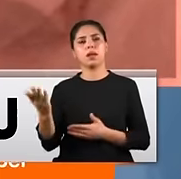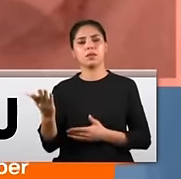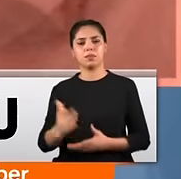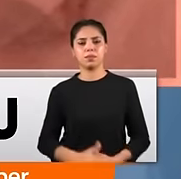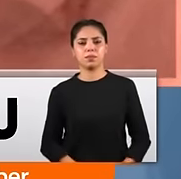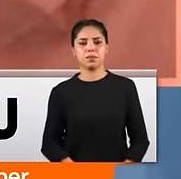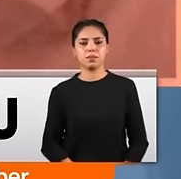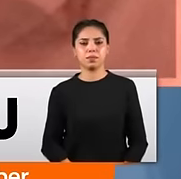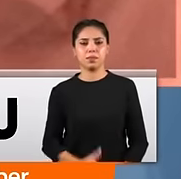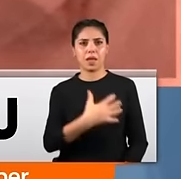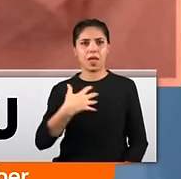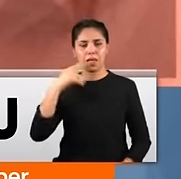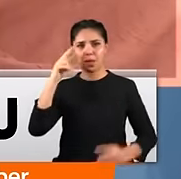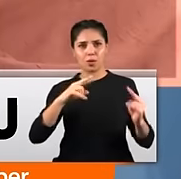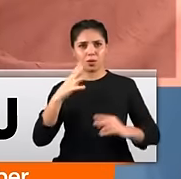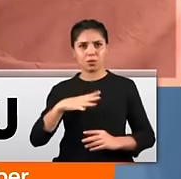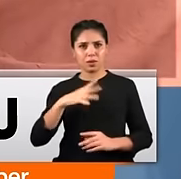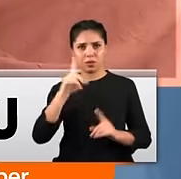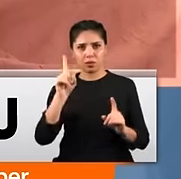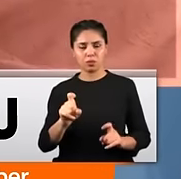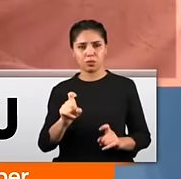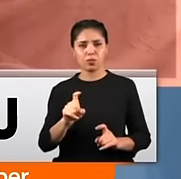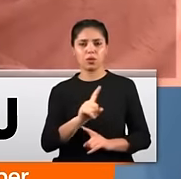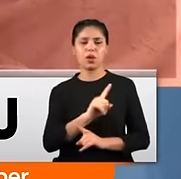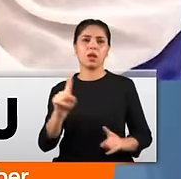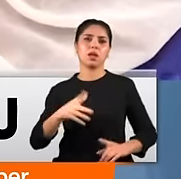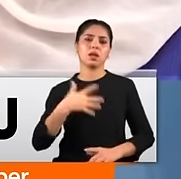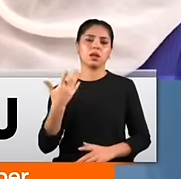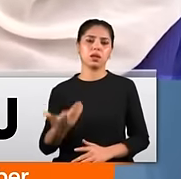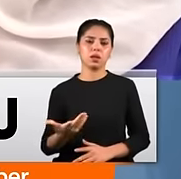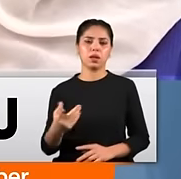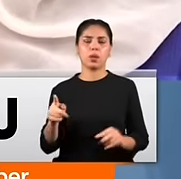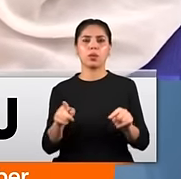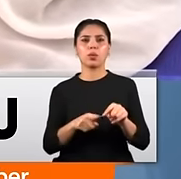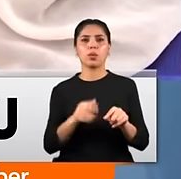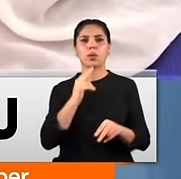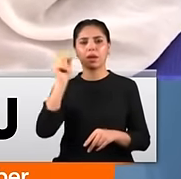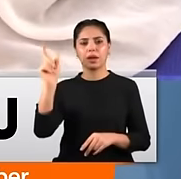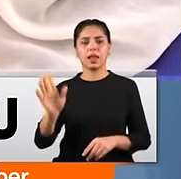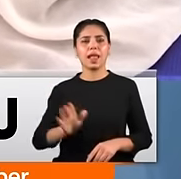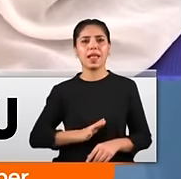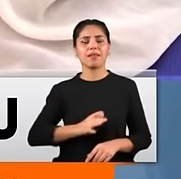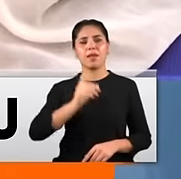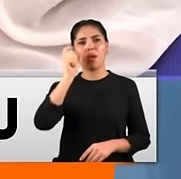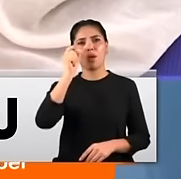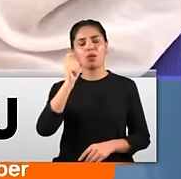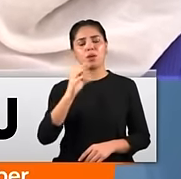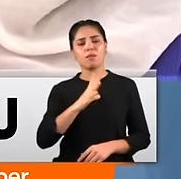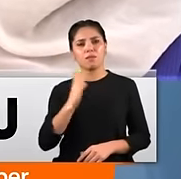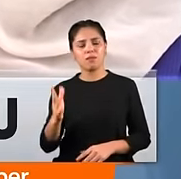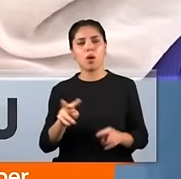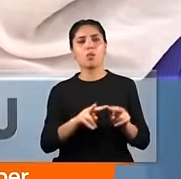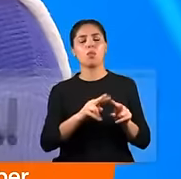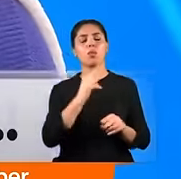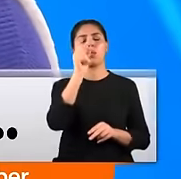Hatice, annenle görüşmek istiyor musun? Hiçbir şekilde hayır, istemiyorum. Nuriye Yakdemir evlatlarının hasretiyle çaldı Müge